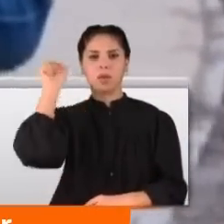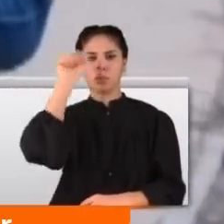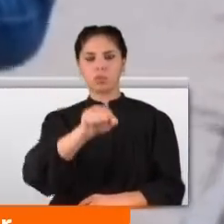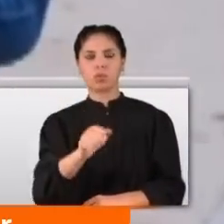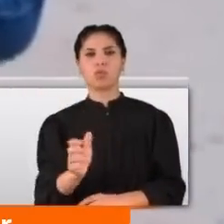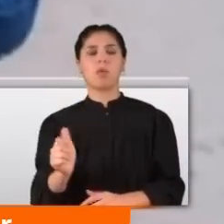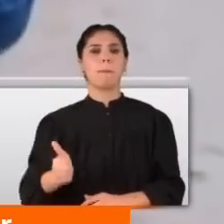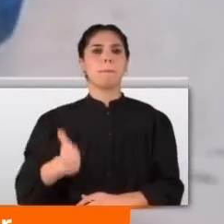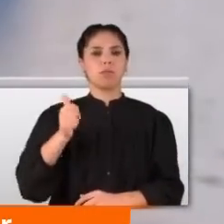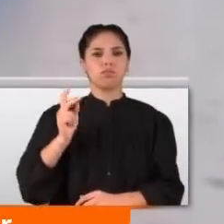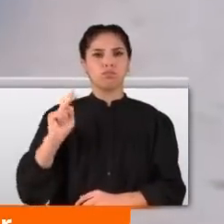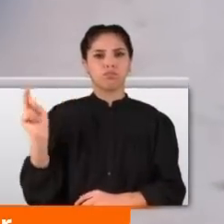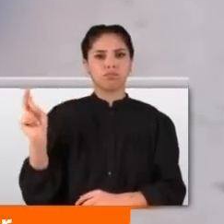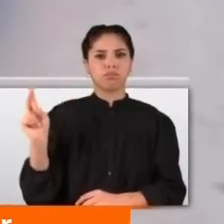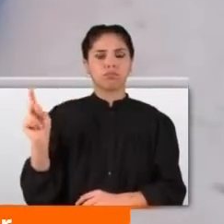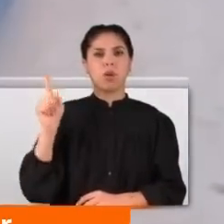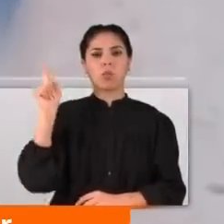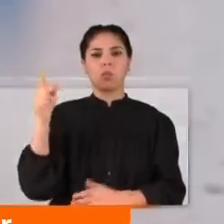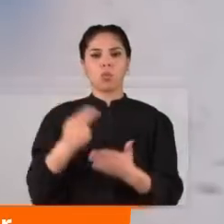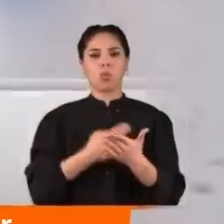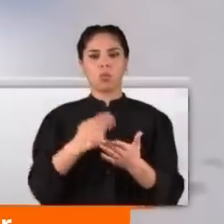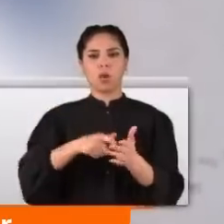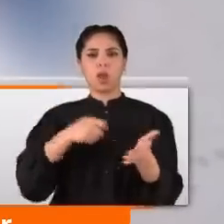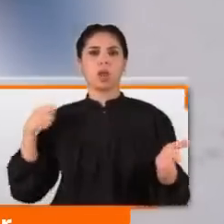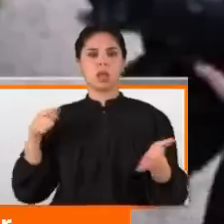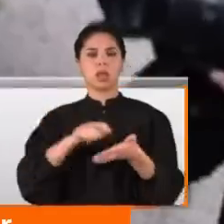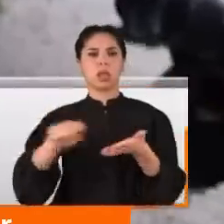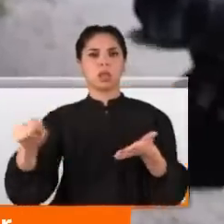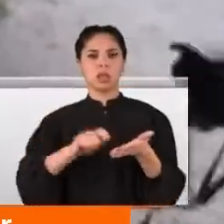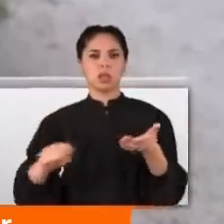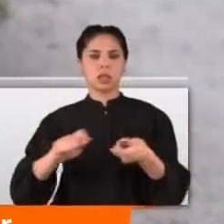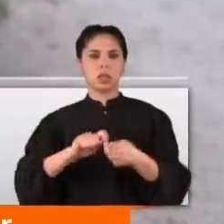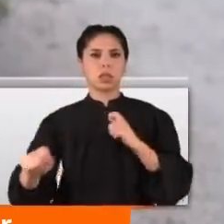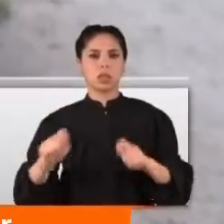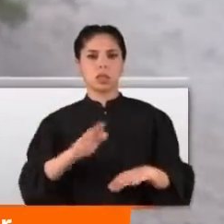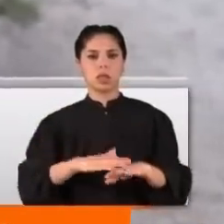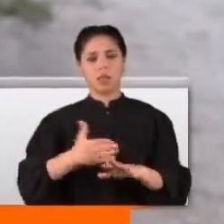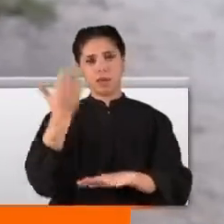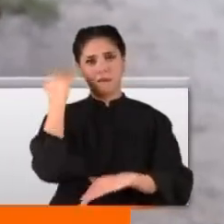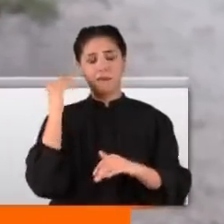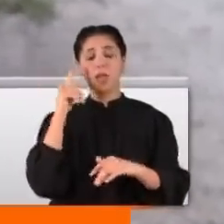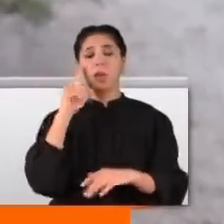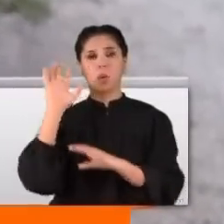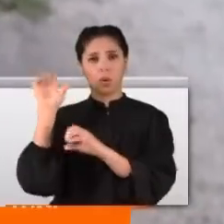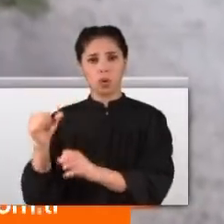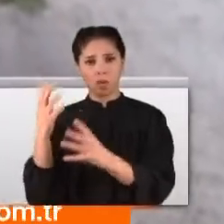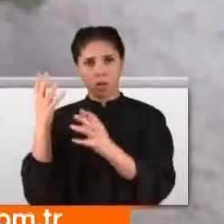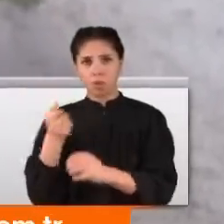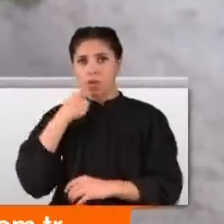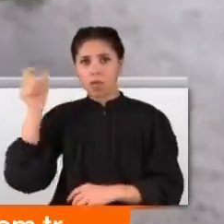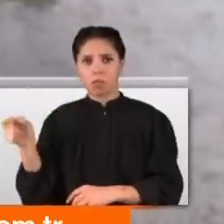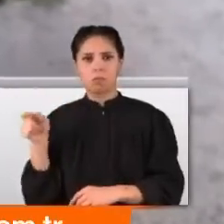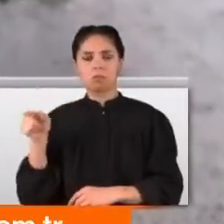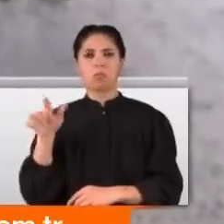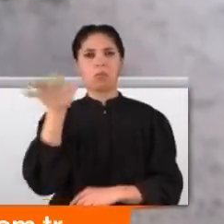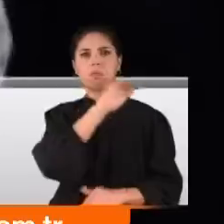başkanı Edwin Wagensveld, Lahey'de Kur'an-ı Kerim'i yırttı. Geçmiş eylemlerinde gözaltına alınan faşist Wagensveld'e bu kez